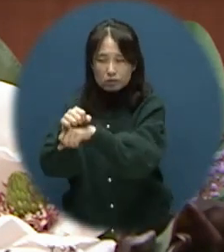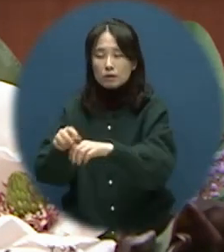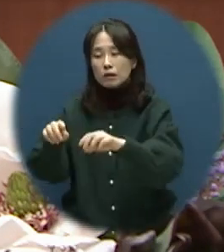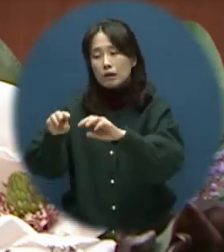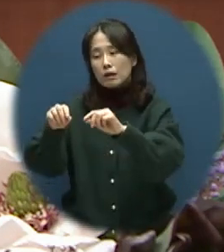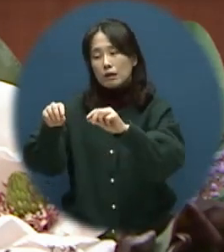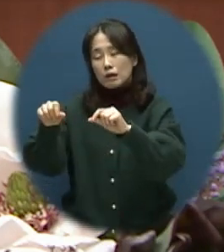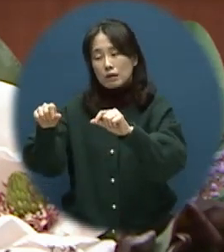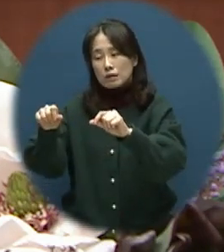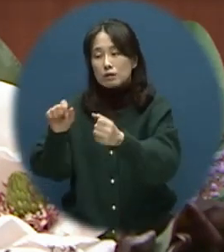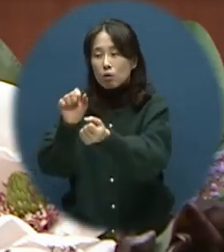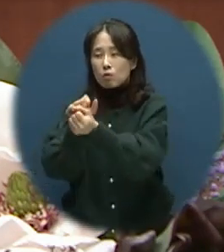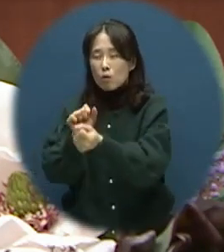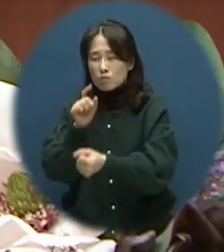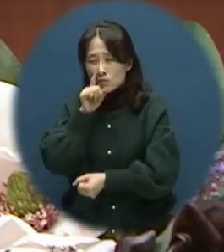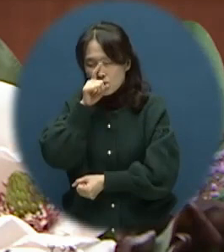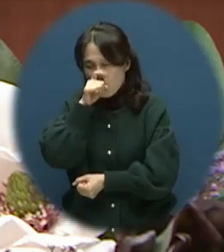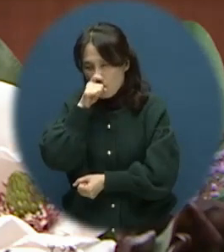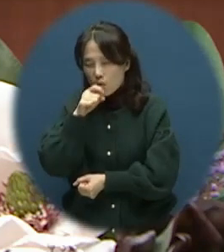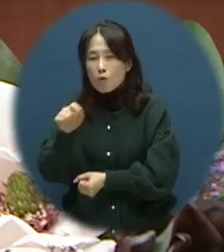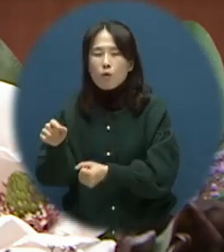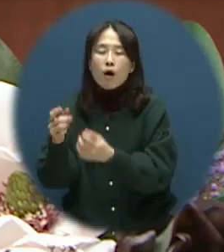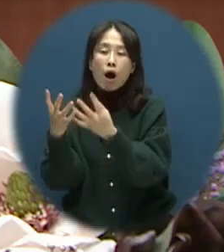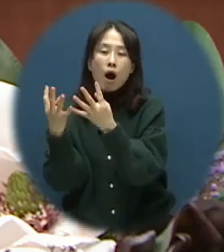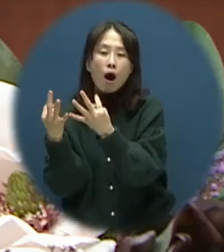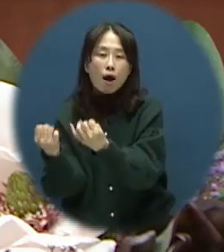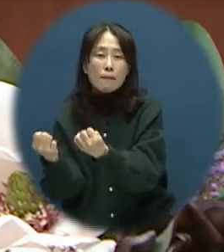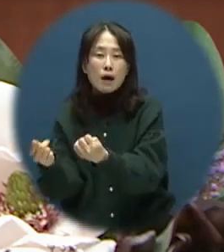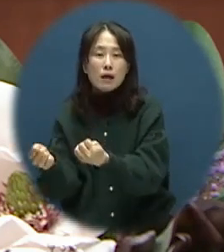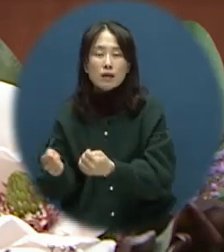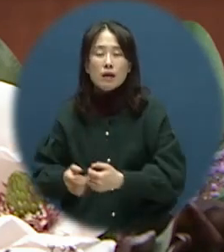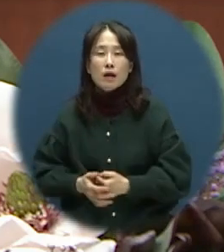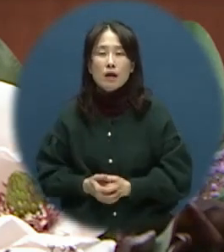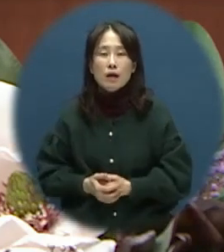흙이 50% 토사가 나오는 완전 오염된 것들이죠.